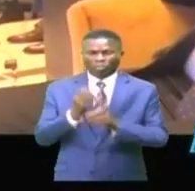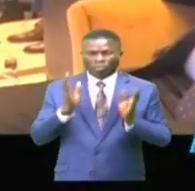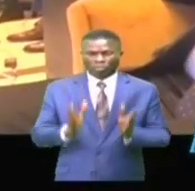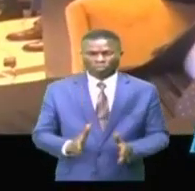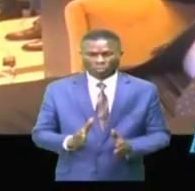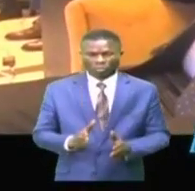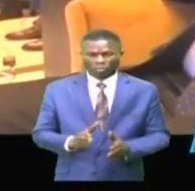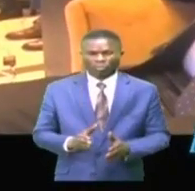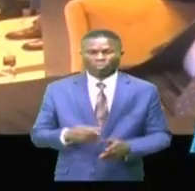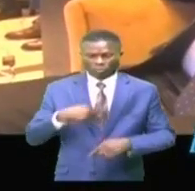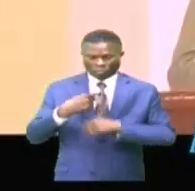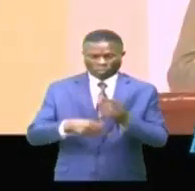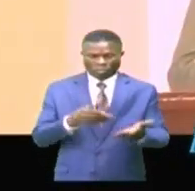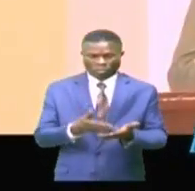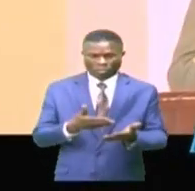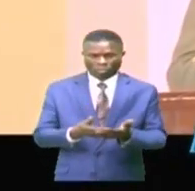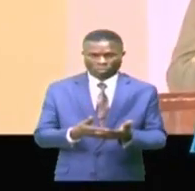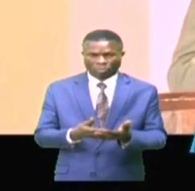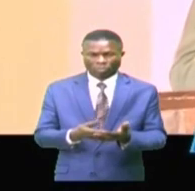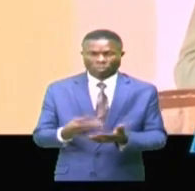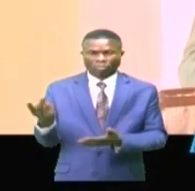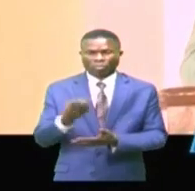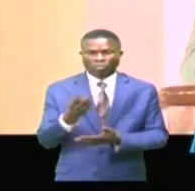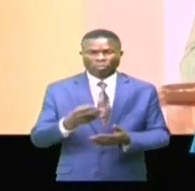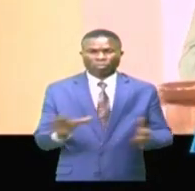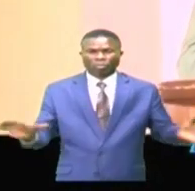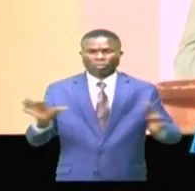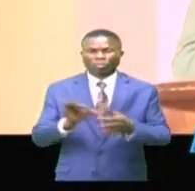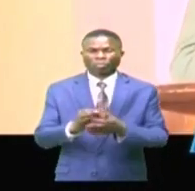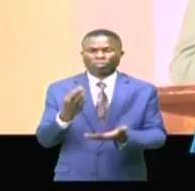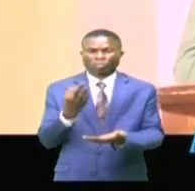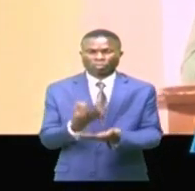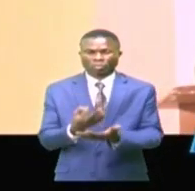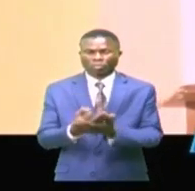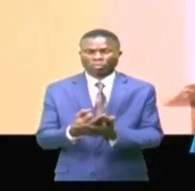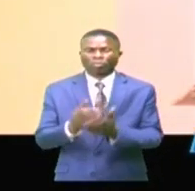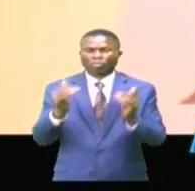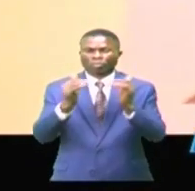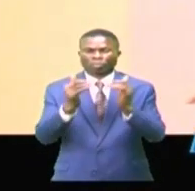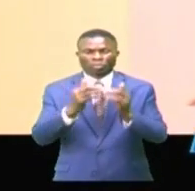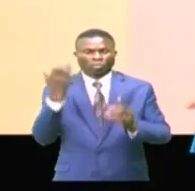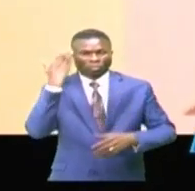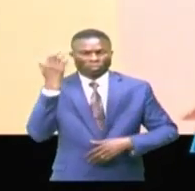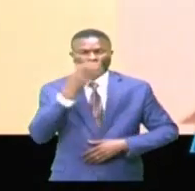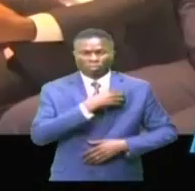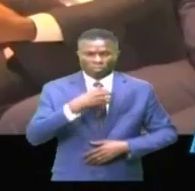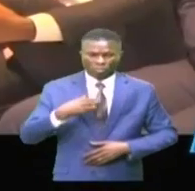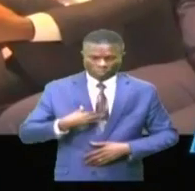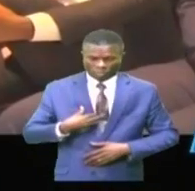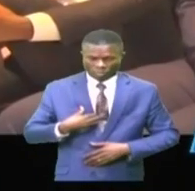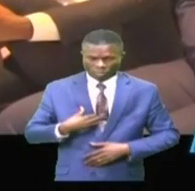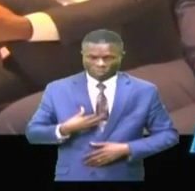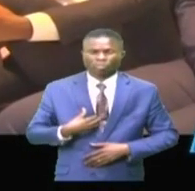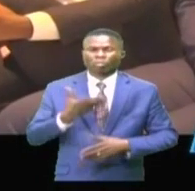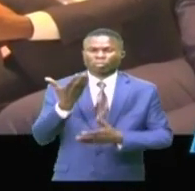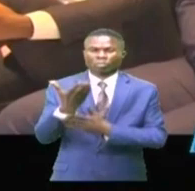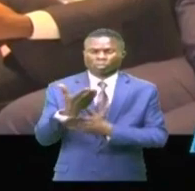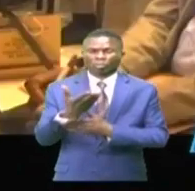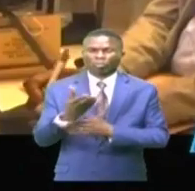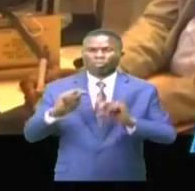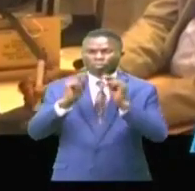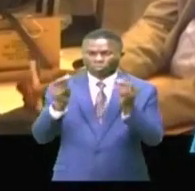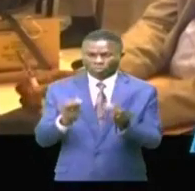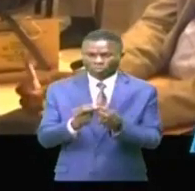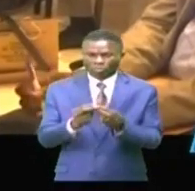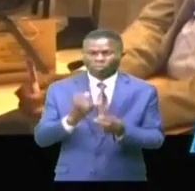de ce lancement les déjà du fond pour l'inclusion financières Patrick combo Mambo a invité les banques et coopératives à